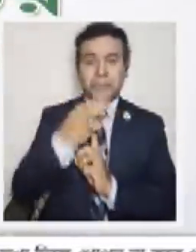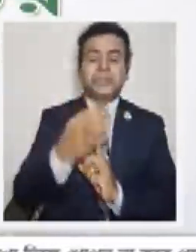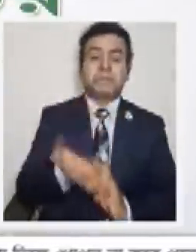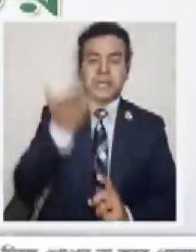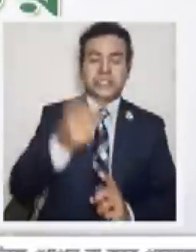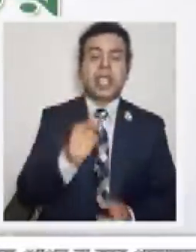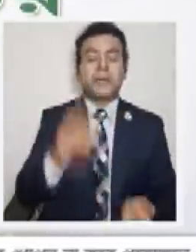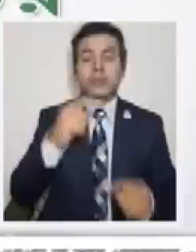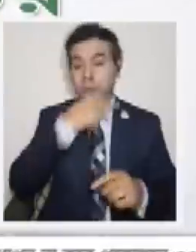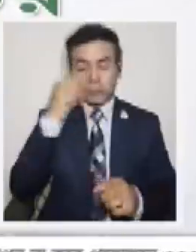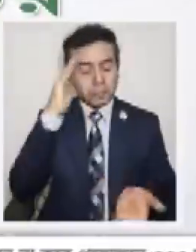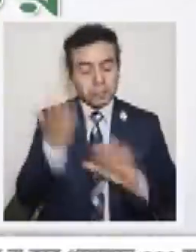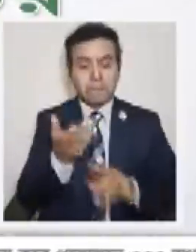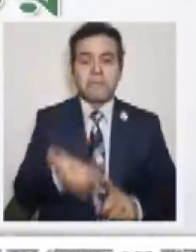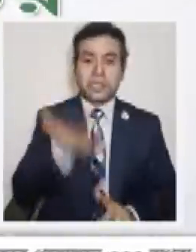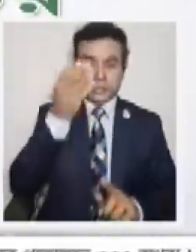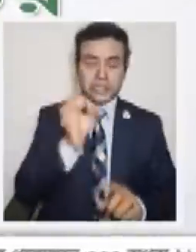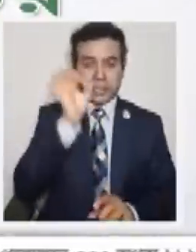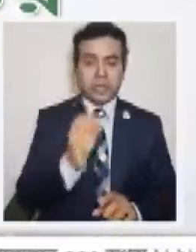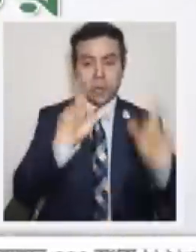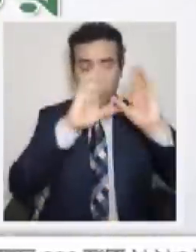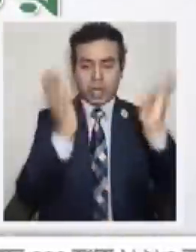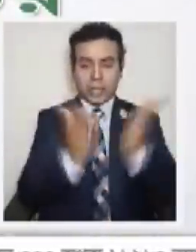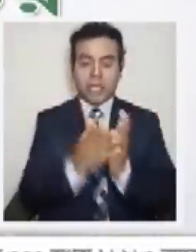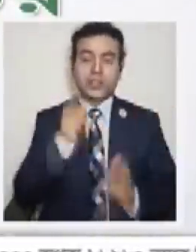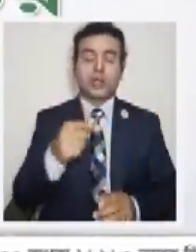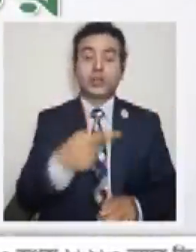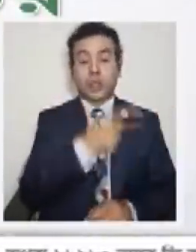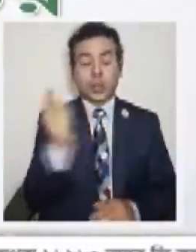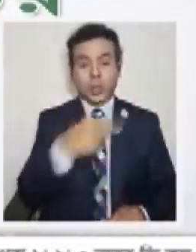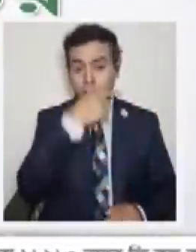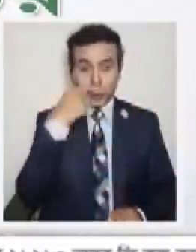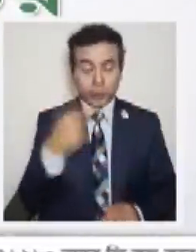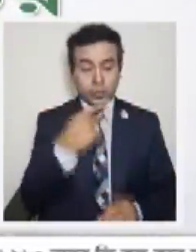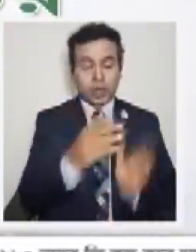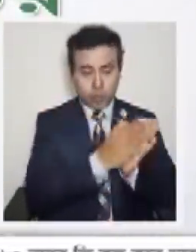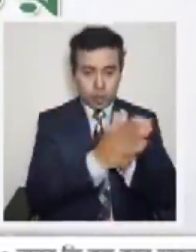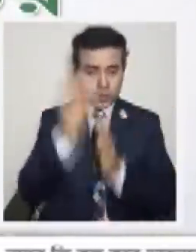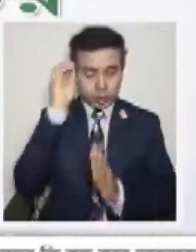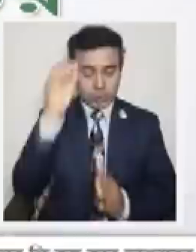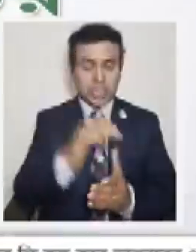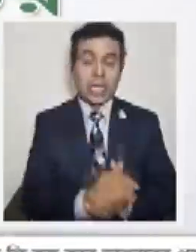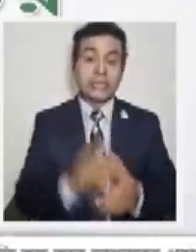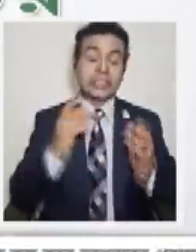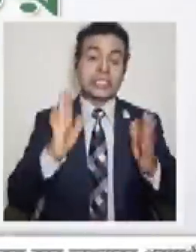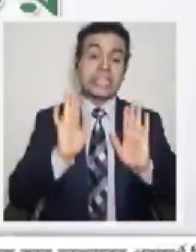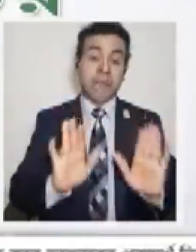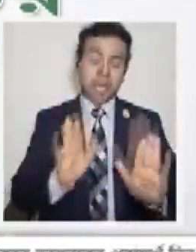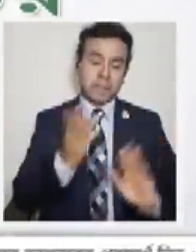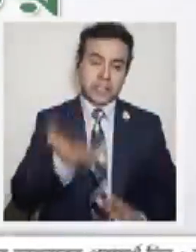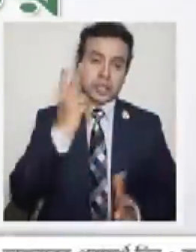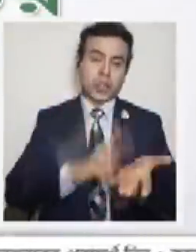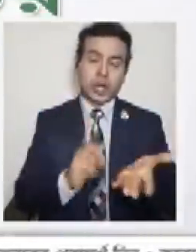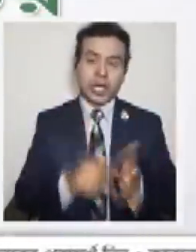হচ্ছেন, পুরুষদের মৃত্যু ঝুঁকি বেশি, কাজেই অনুরোধ করব যে আমরা এই